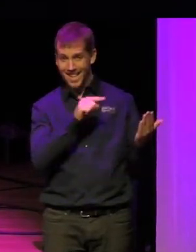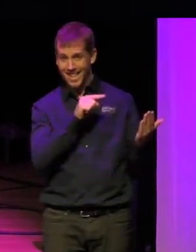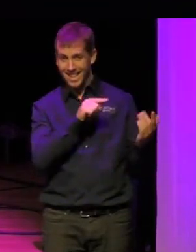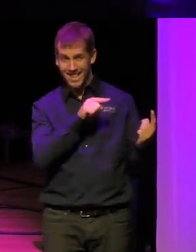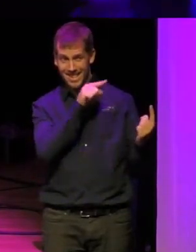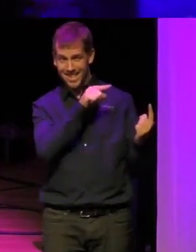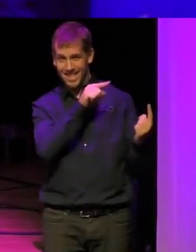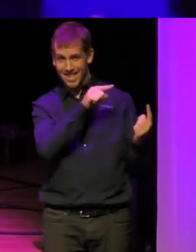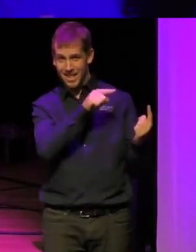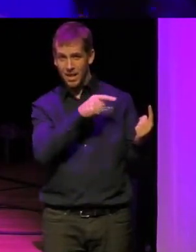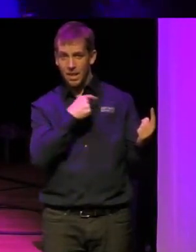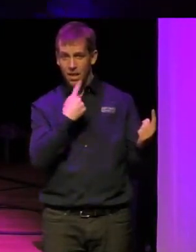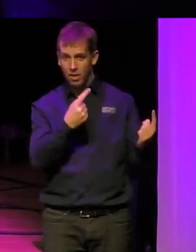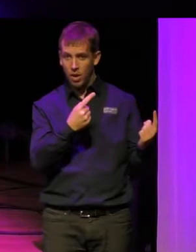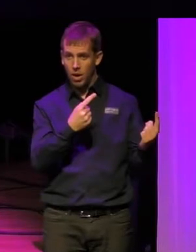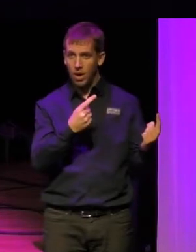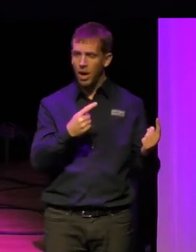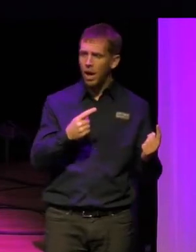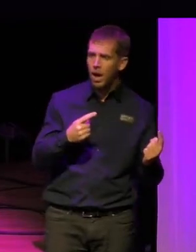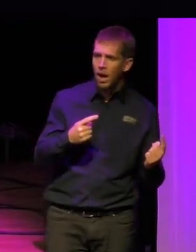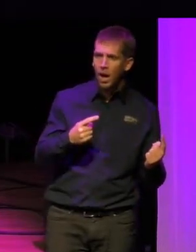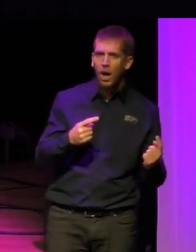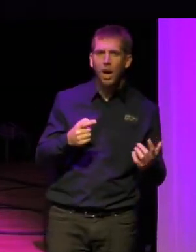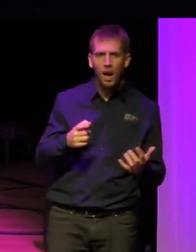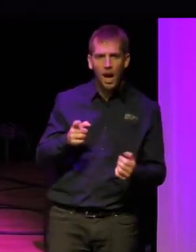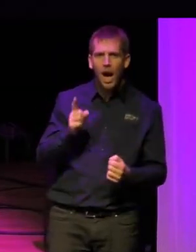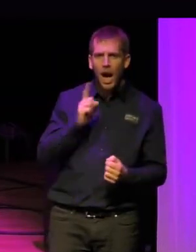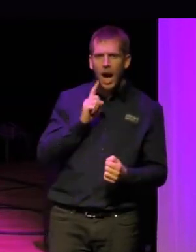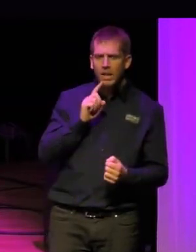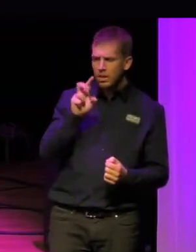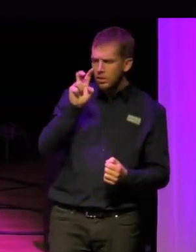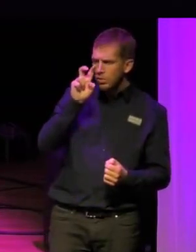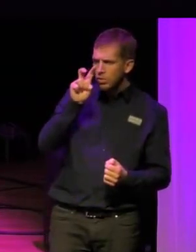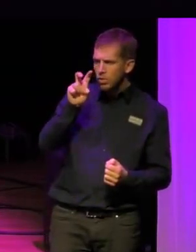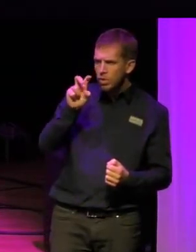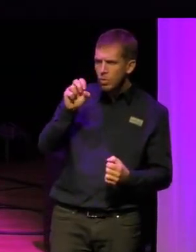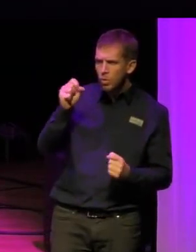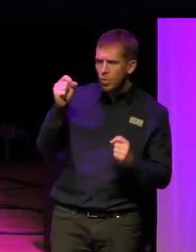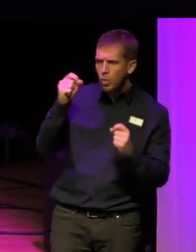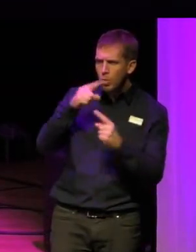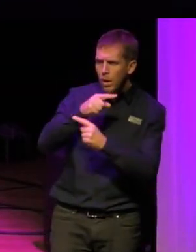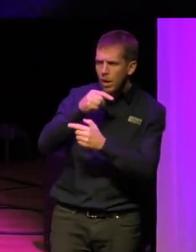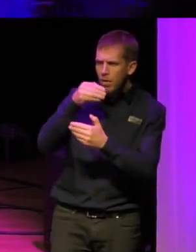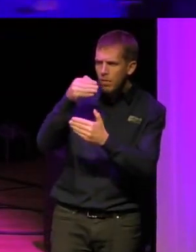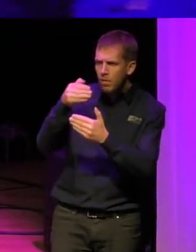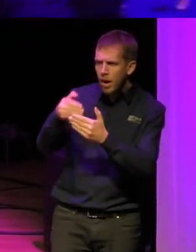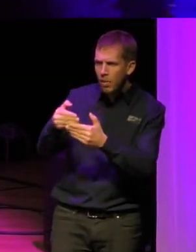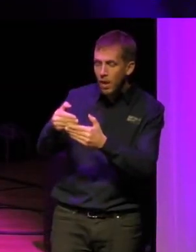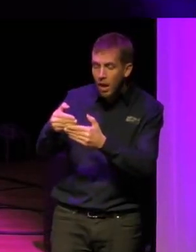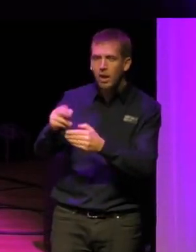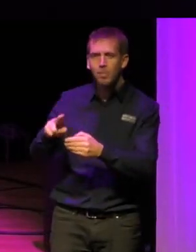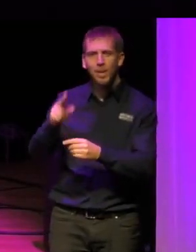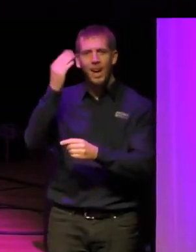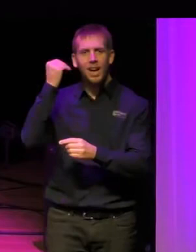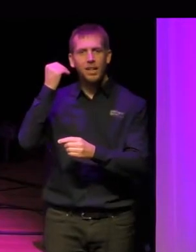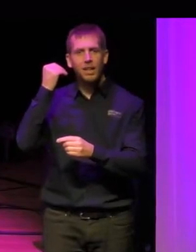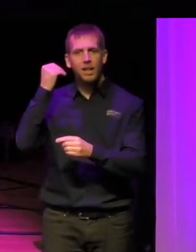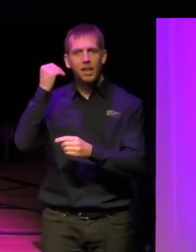som sagt, it always seems impossible until it's done. Allt